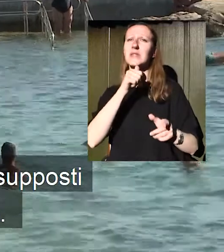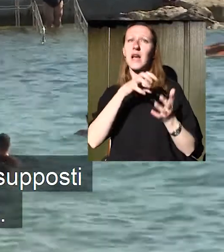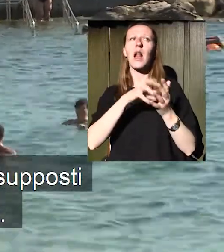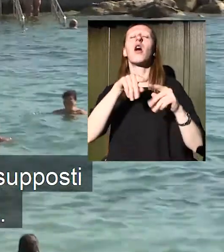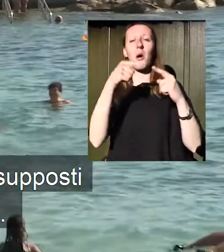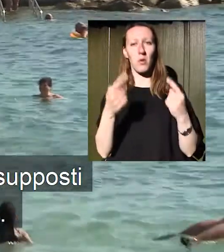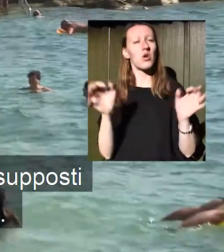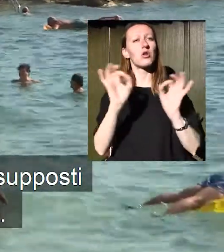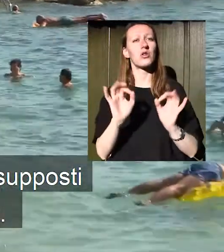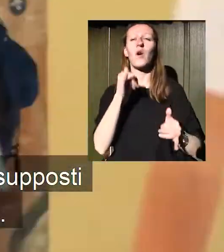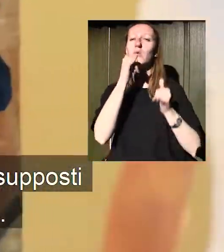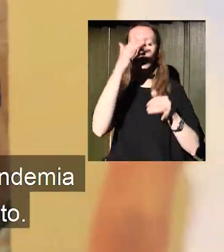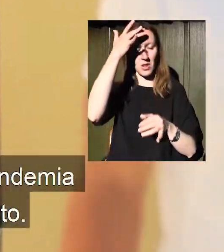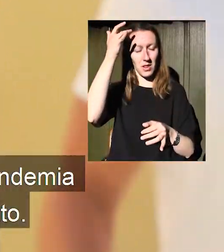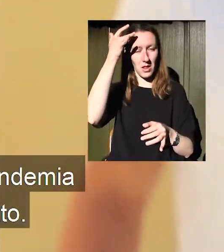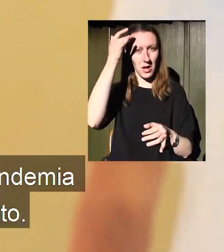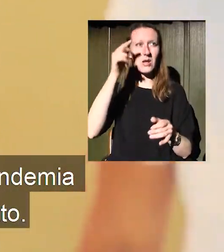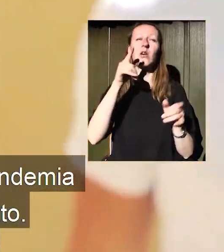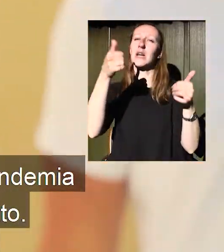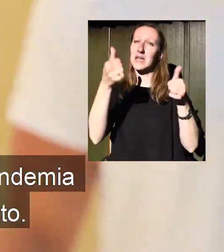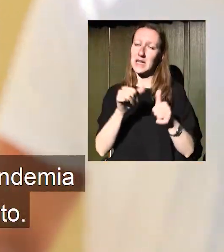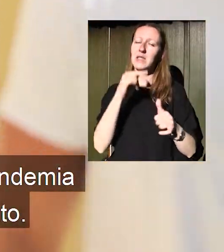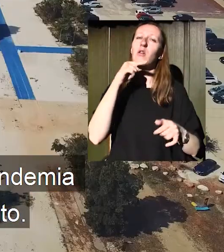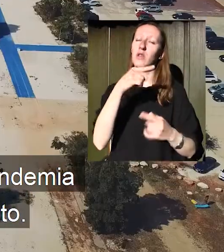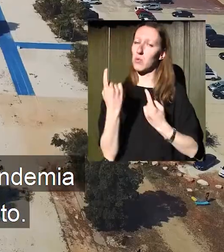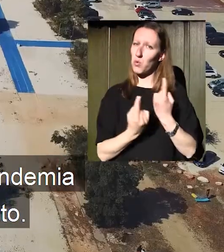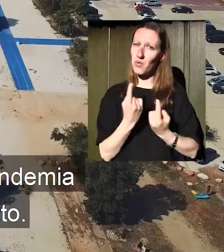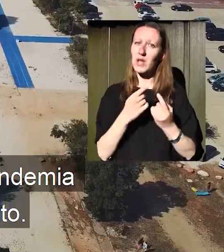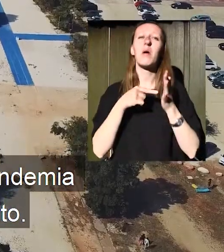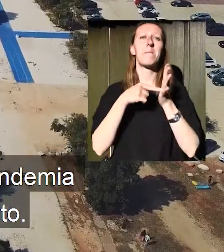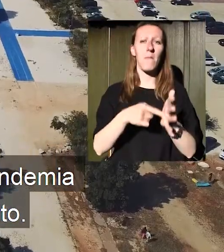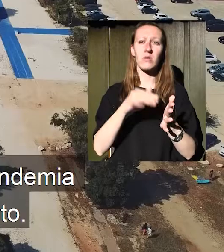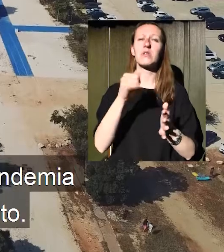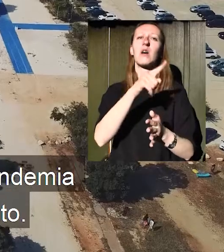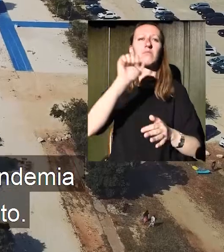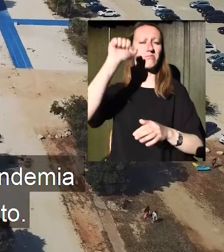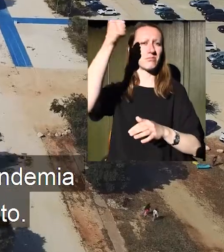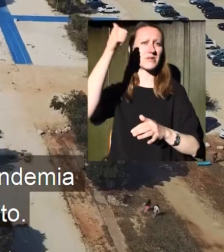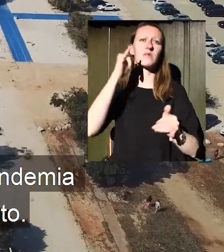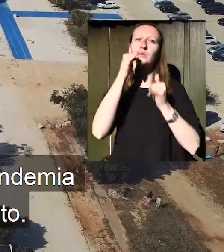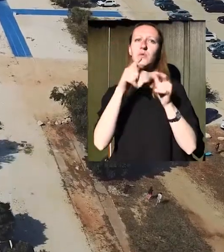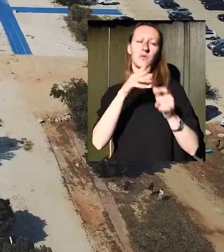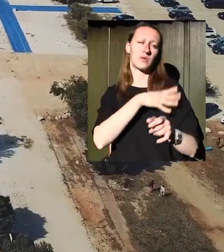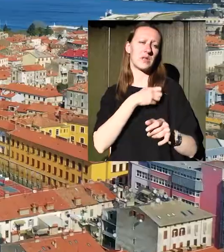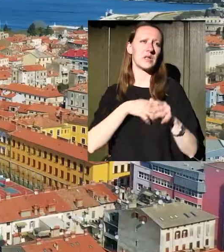omogućili održavanje turističke sezone. Istra je i u tim uvjetima pokazala da je šampion turizma u Hrvatskoj.